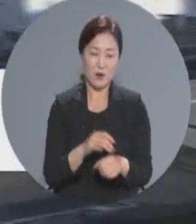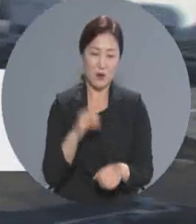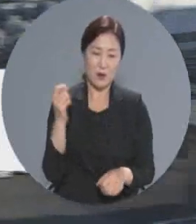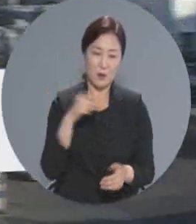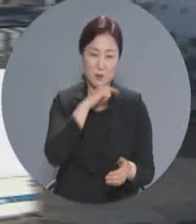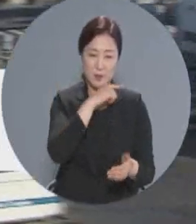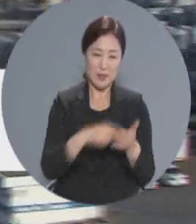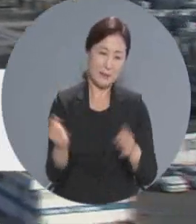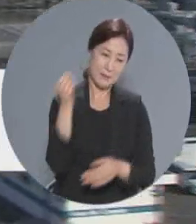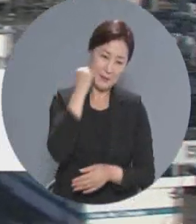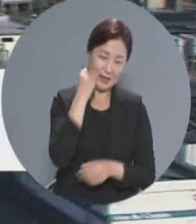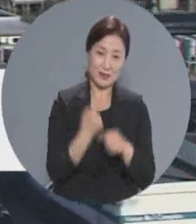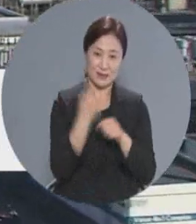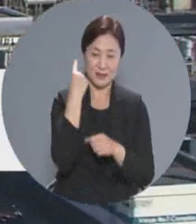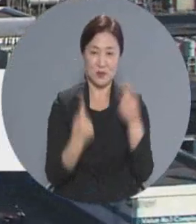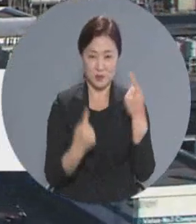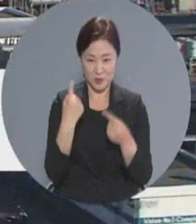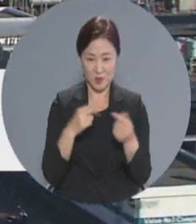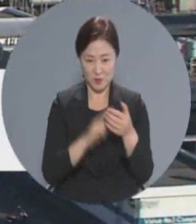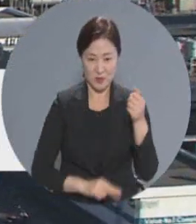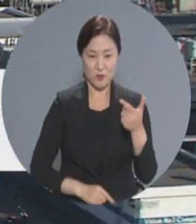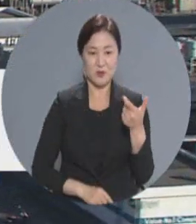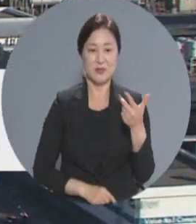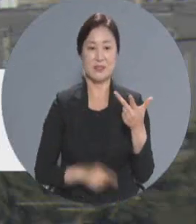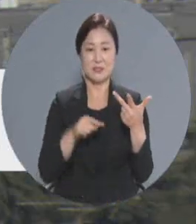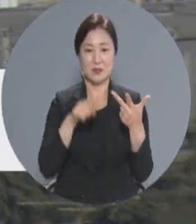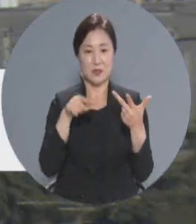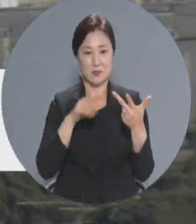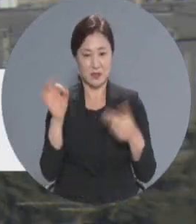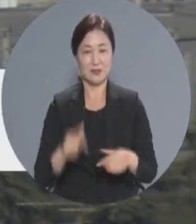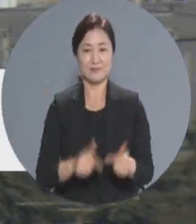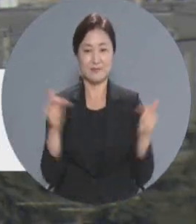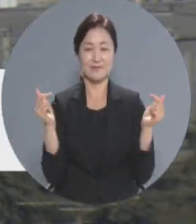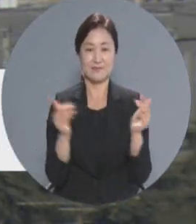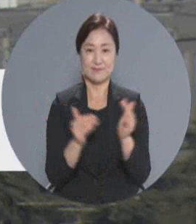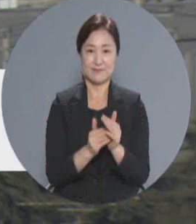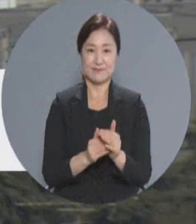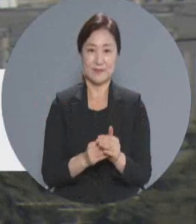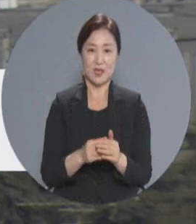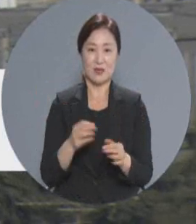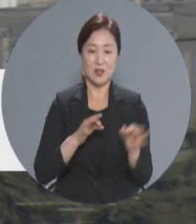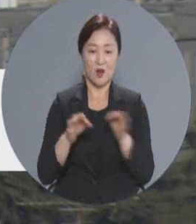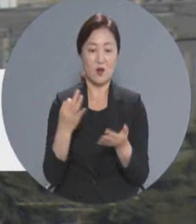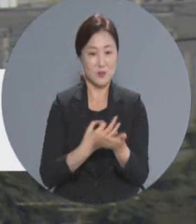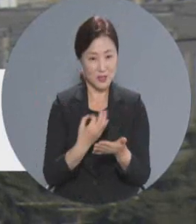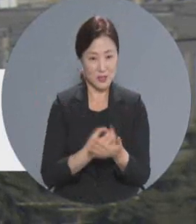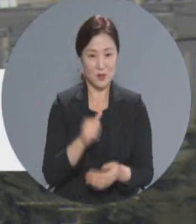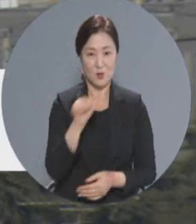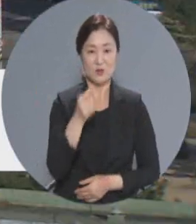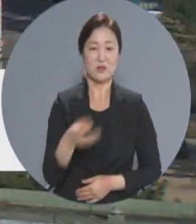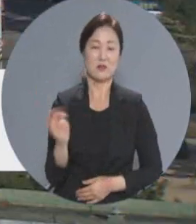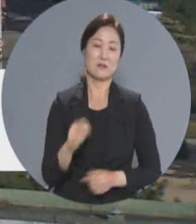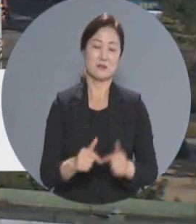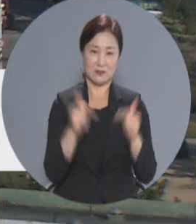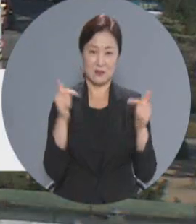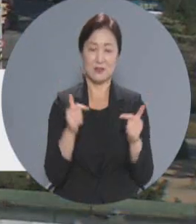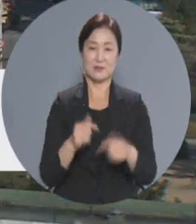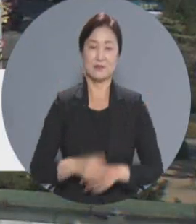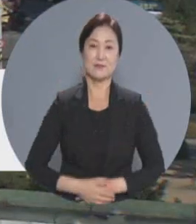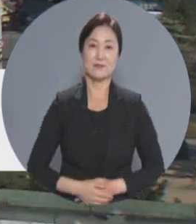지난해 같은 기간에 비해 매출은 67.1%가 증가했고 영업이익도 5천억 원 늘어난 것입니다.